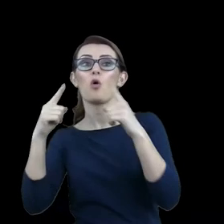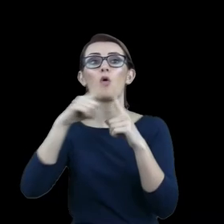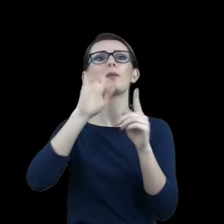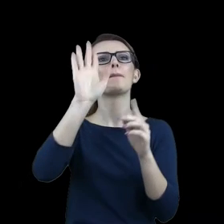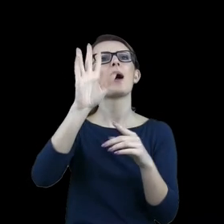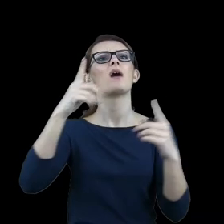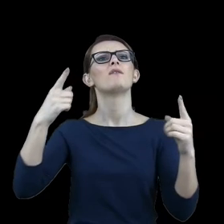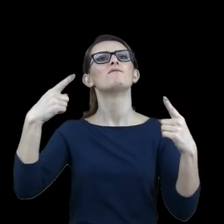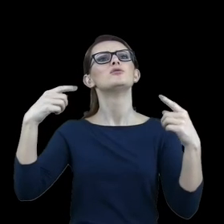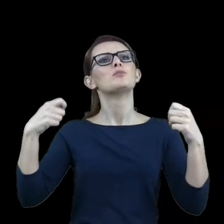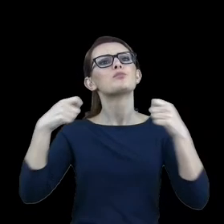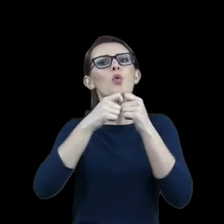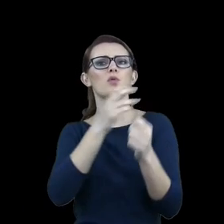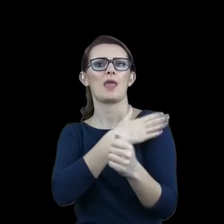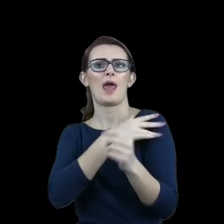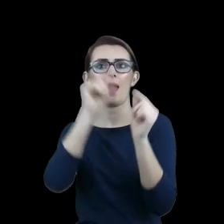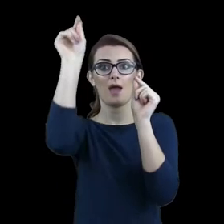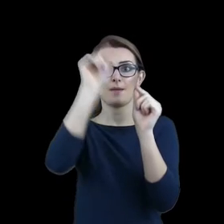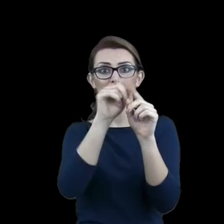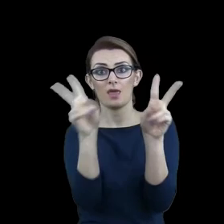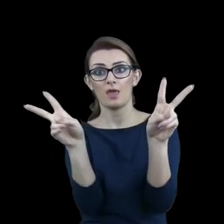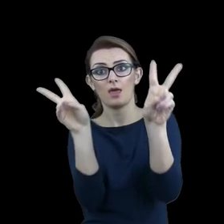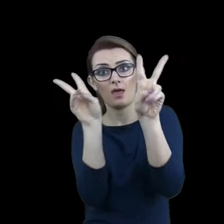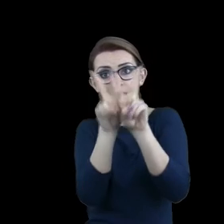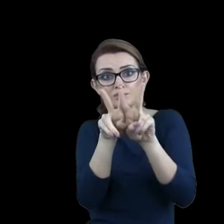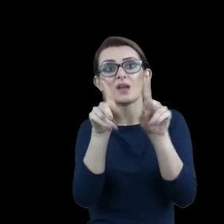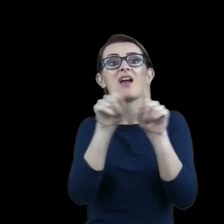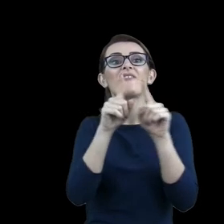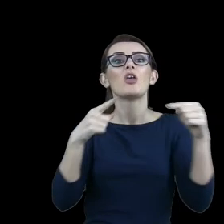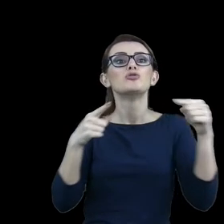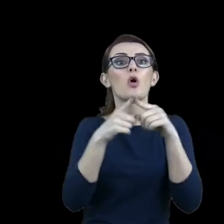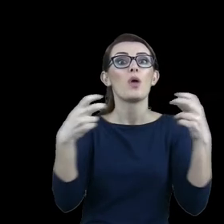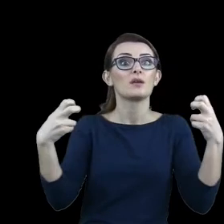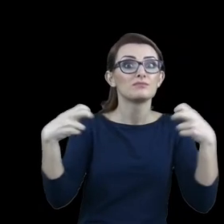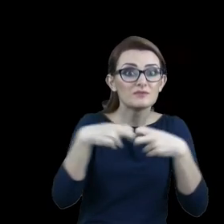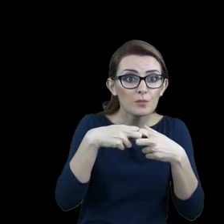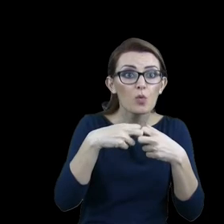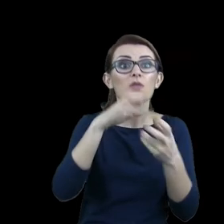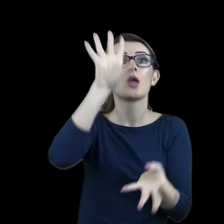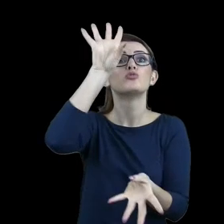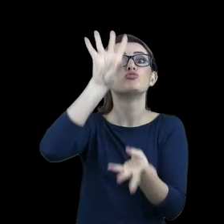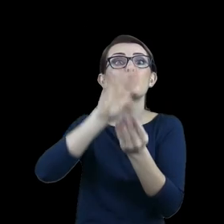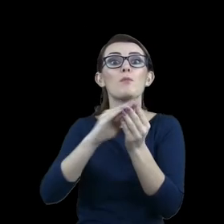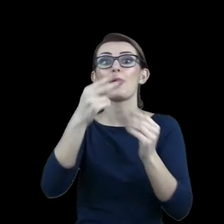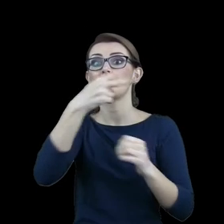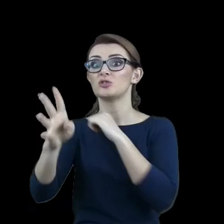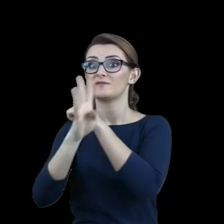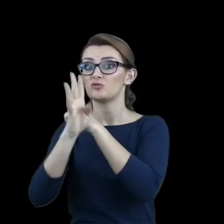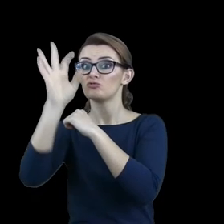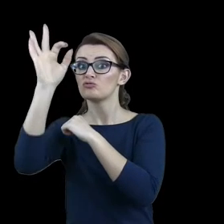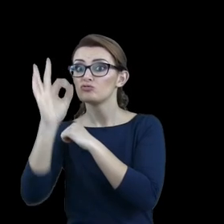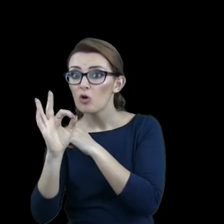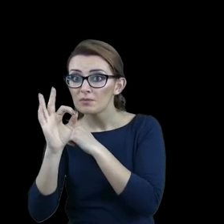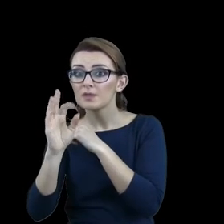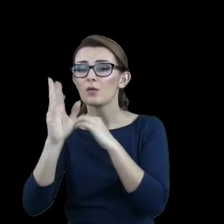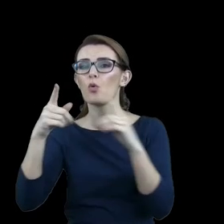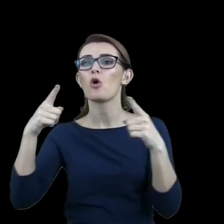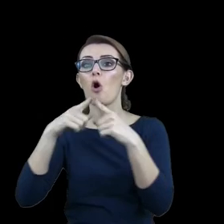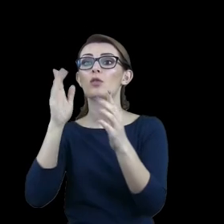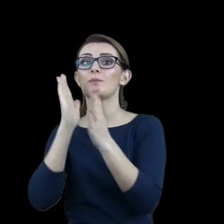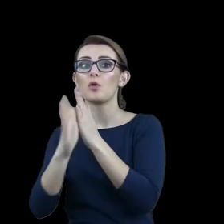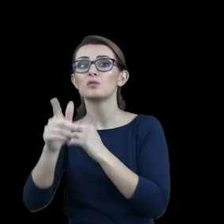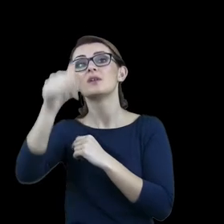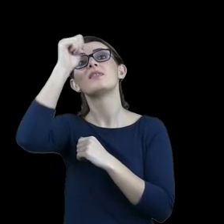ramię, wspólny wierzchołek i ich miary sumują się do 90 stopni, czyli ich miary sumują się do kąta prostego, nazywamy